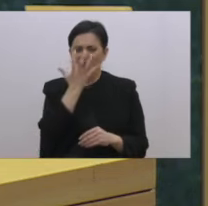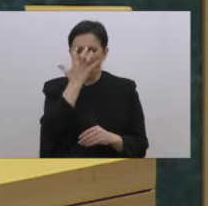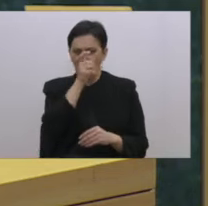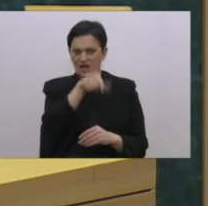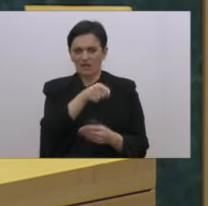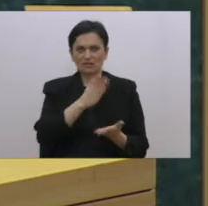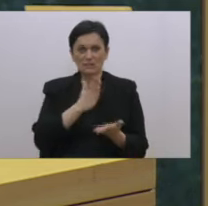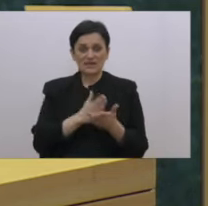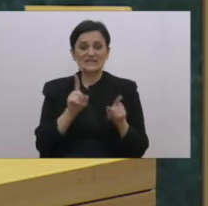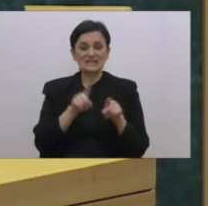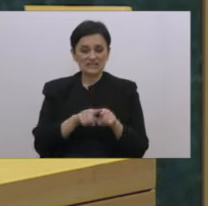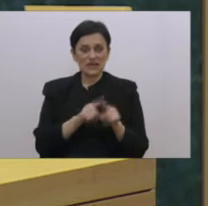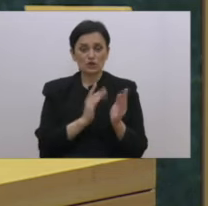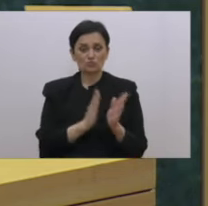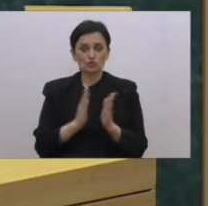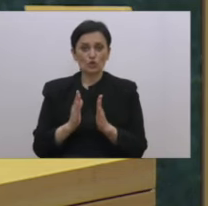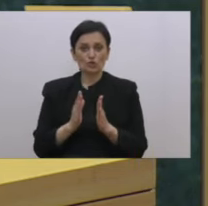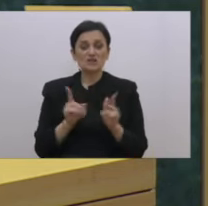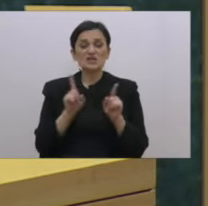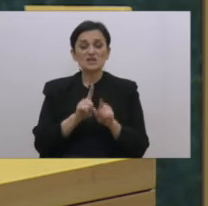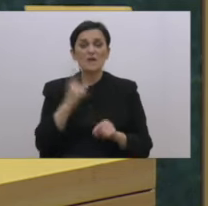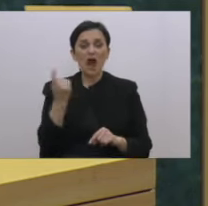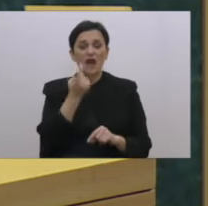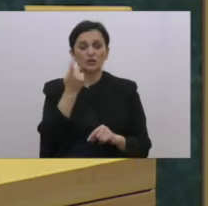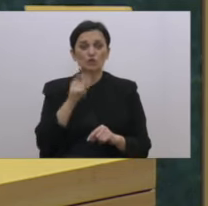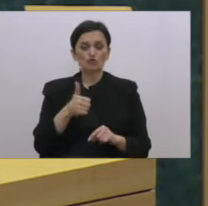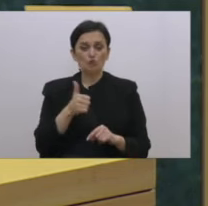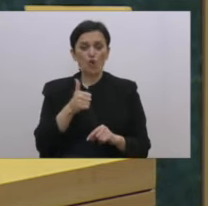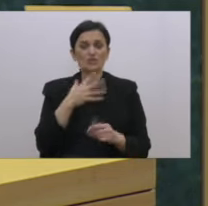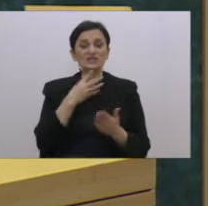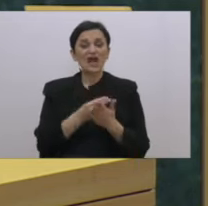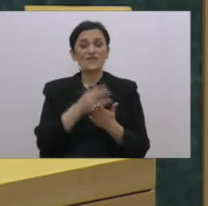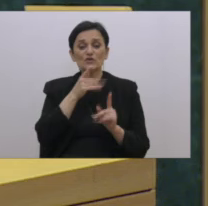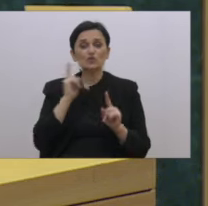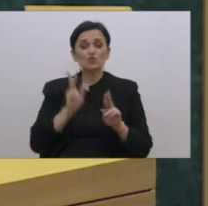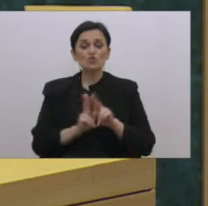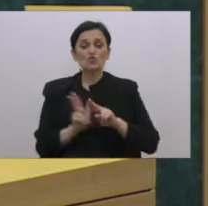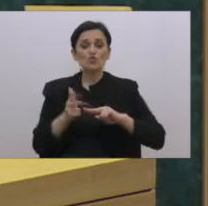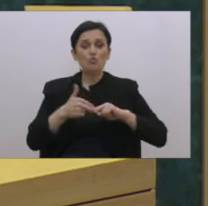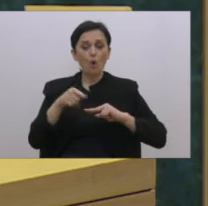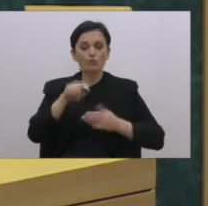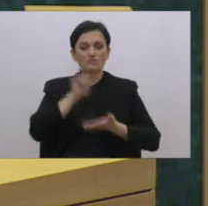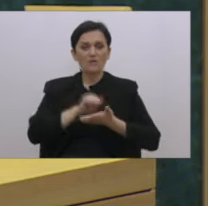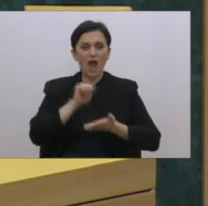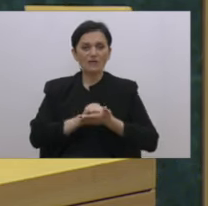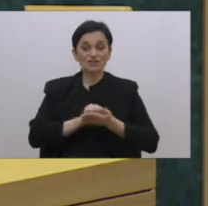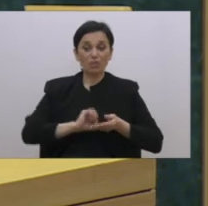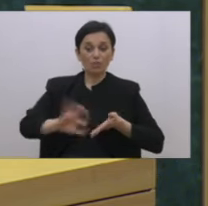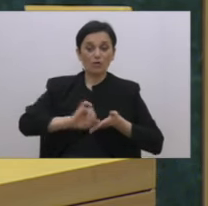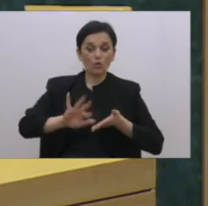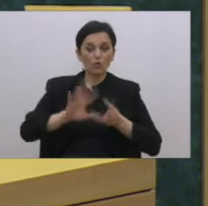და იმ ზომით და იმ ხარისხით, როგორიც თავის დროზე კუპონები ბეჭდეთ, შეასაღეთ უბედურ ქართველ